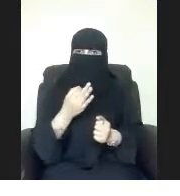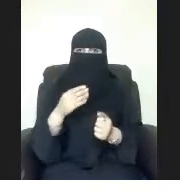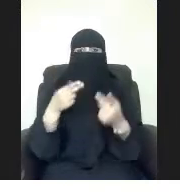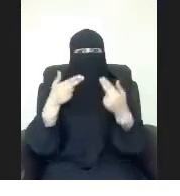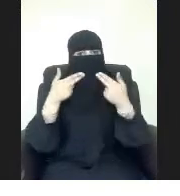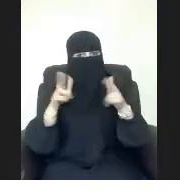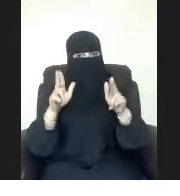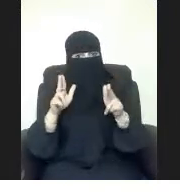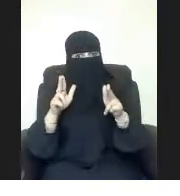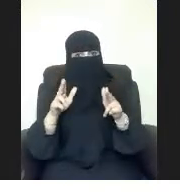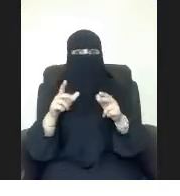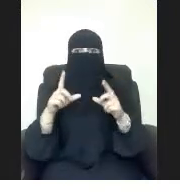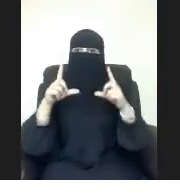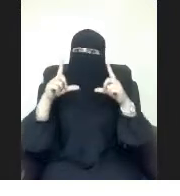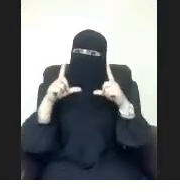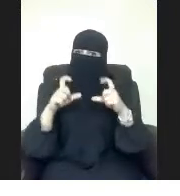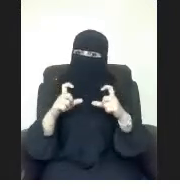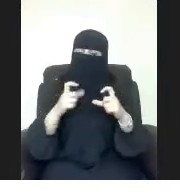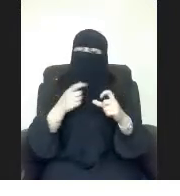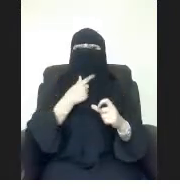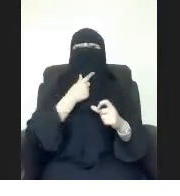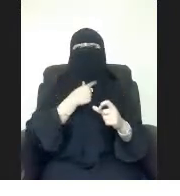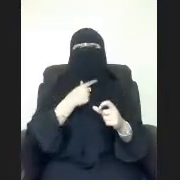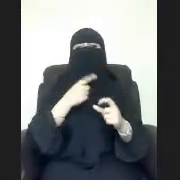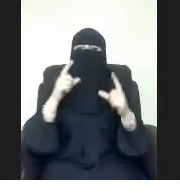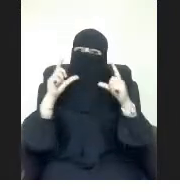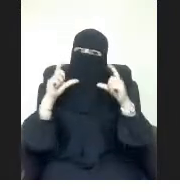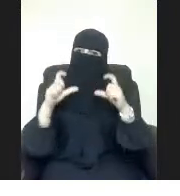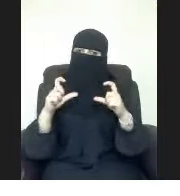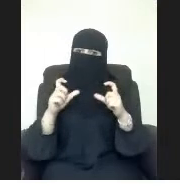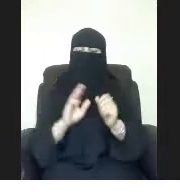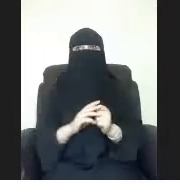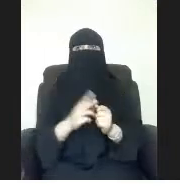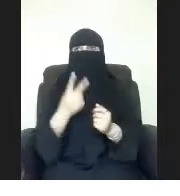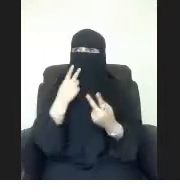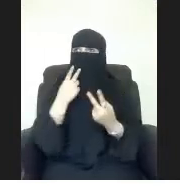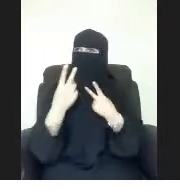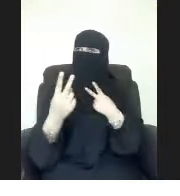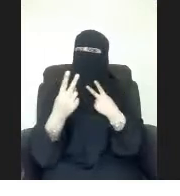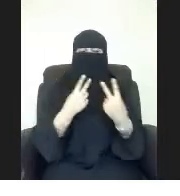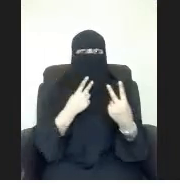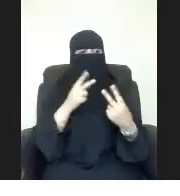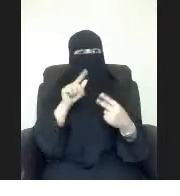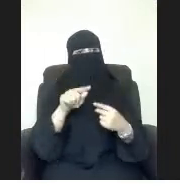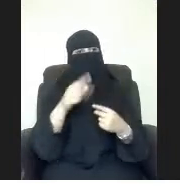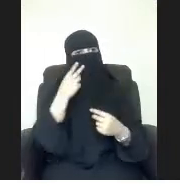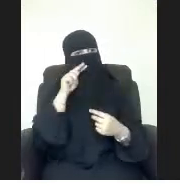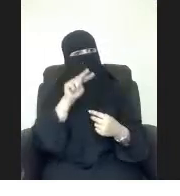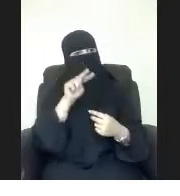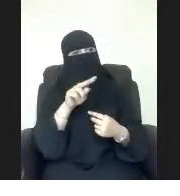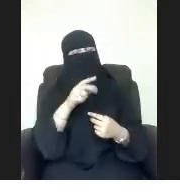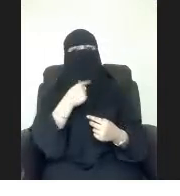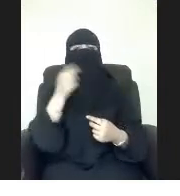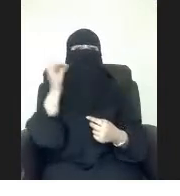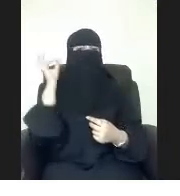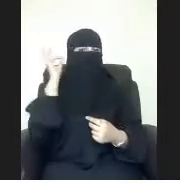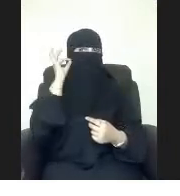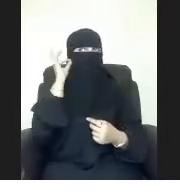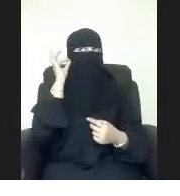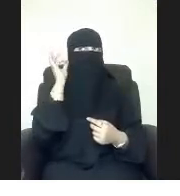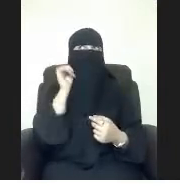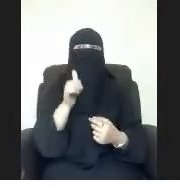غير عن الفيديو conferencing، انه يشوفوني واشوفهم واسمعهم يسمعوني. طيب، وهذا طبعا